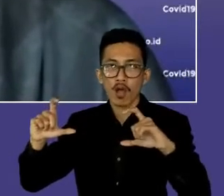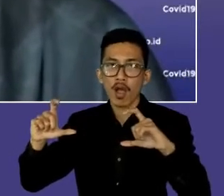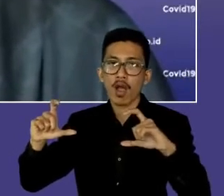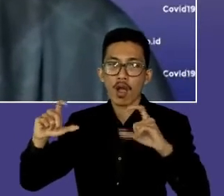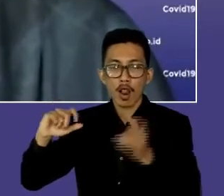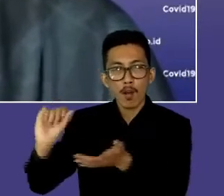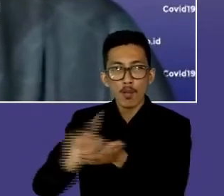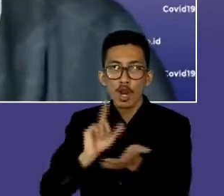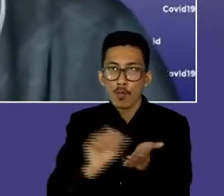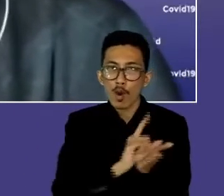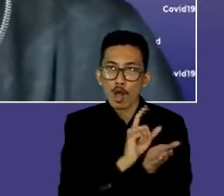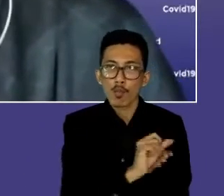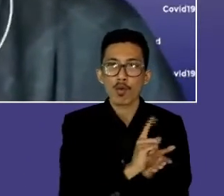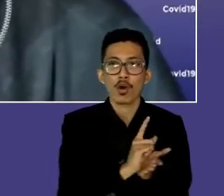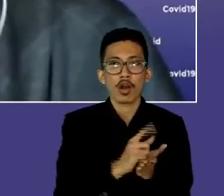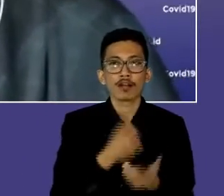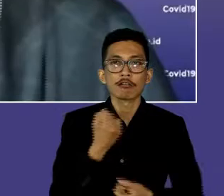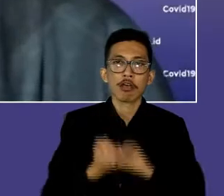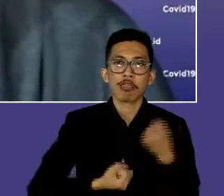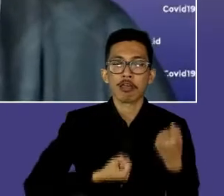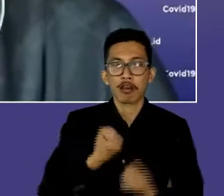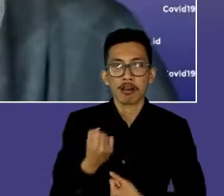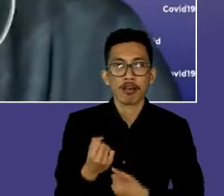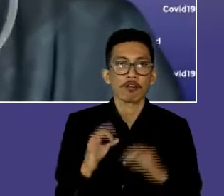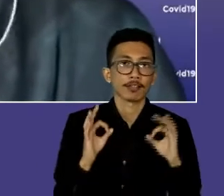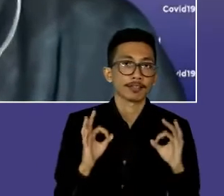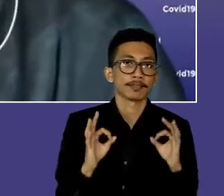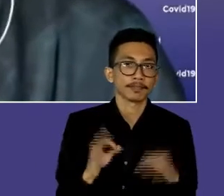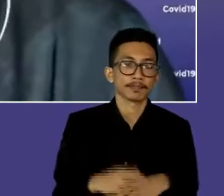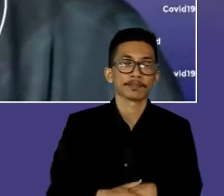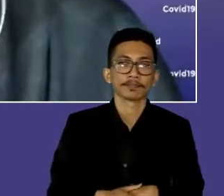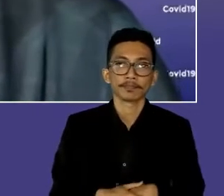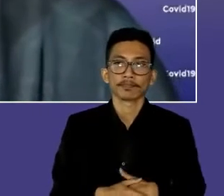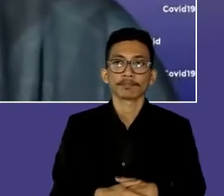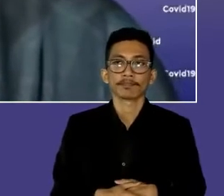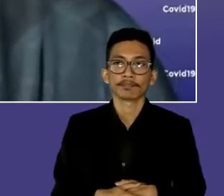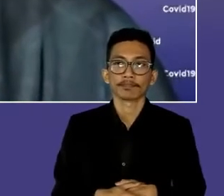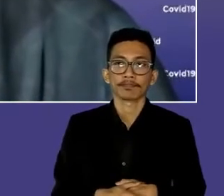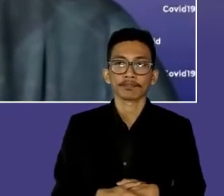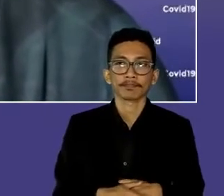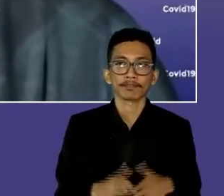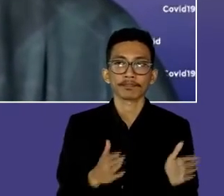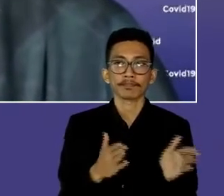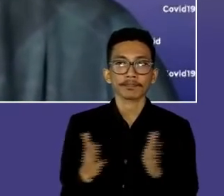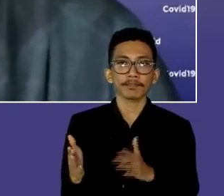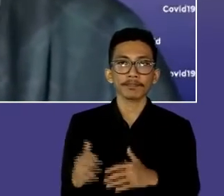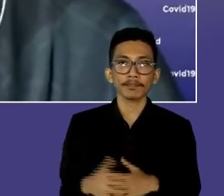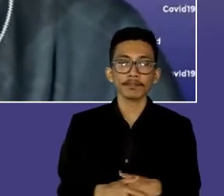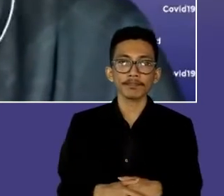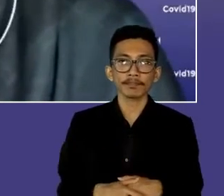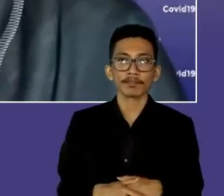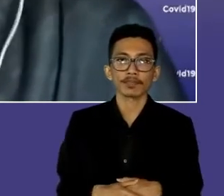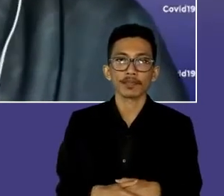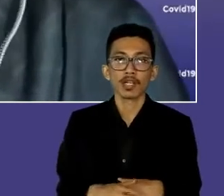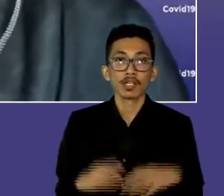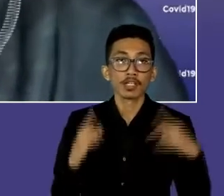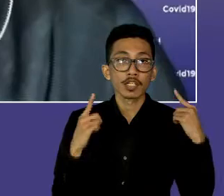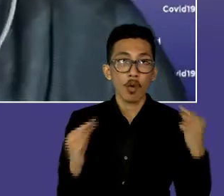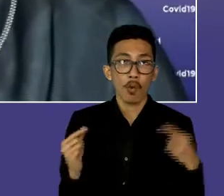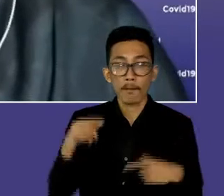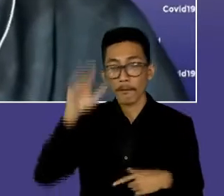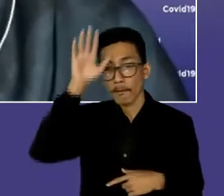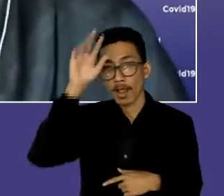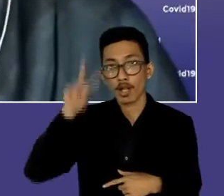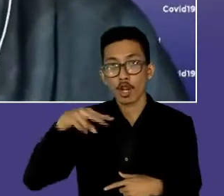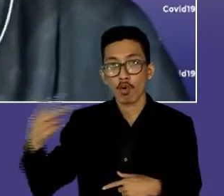mereka melakukan kegiatan ini semua ya. Betul, kita lanjut Dokter Lula gambaran luar Jawa dan Bali. Dan ternyata